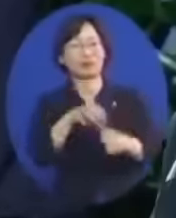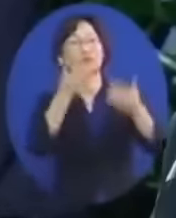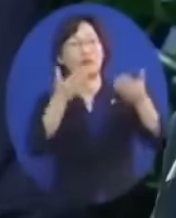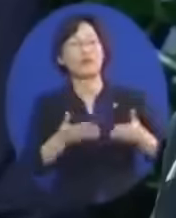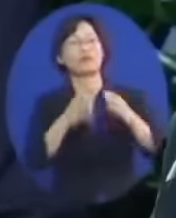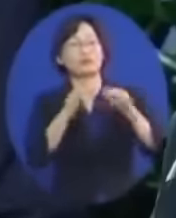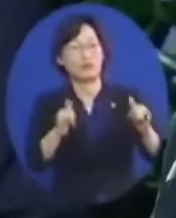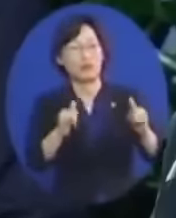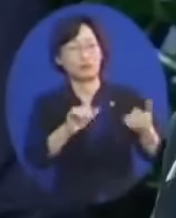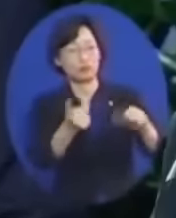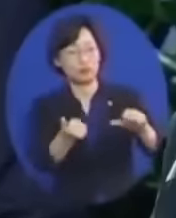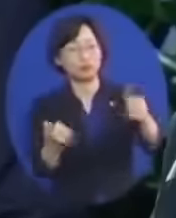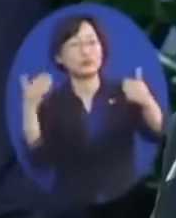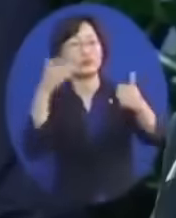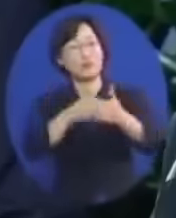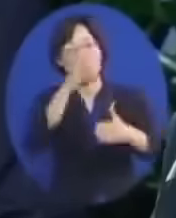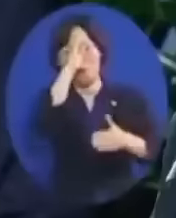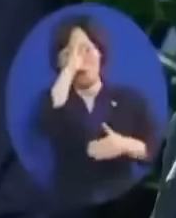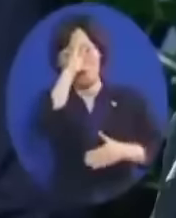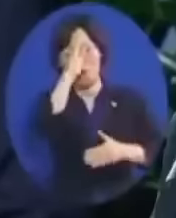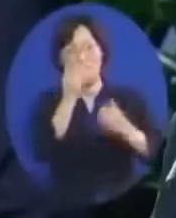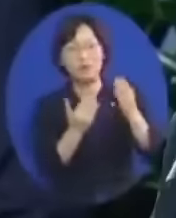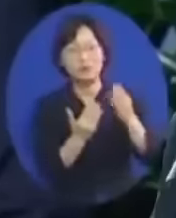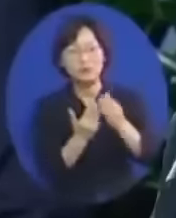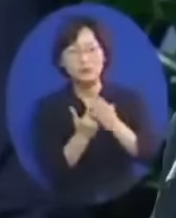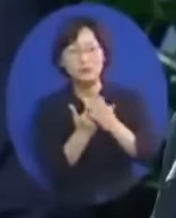자요, 죽음에 이르는 병에 걸린